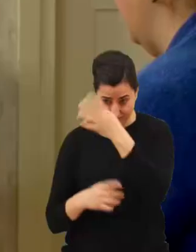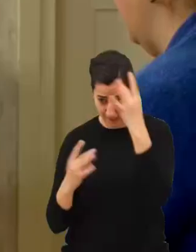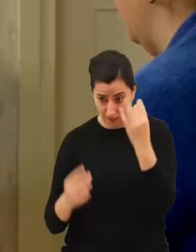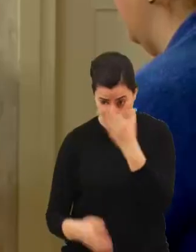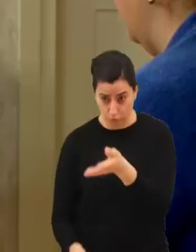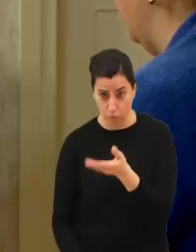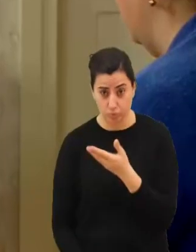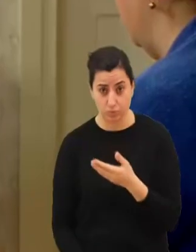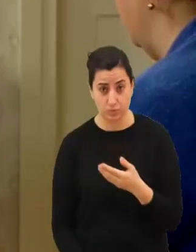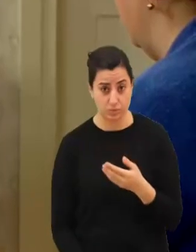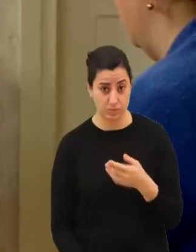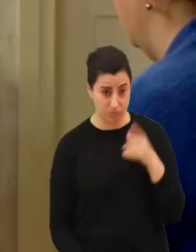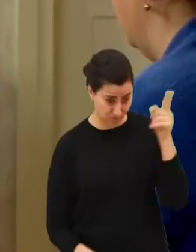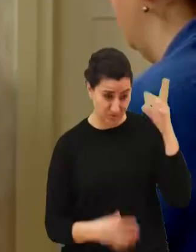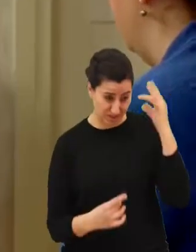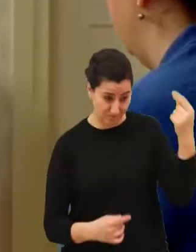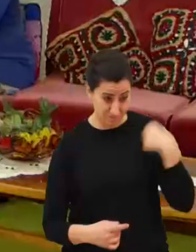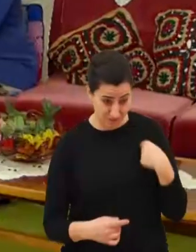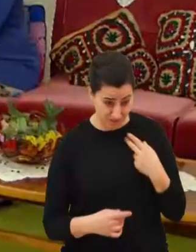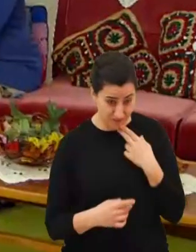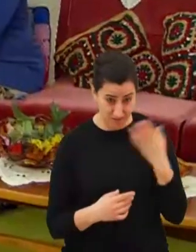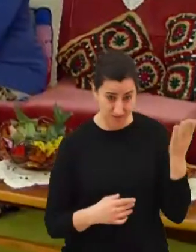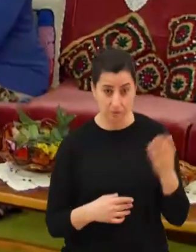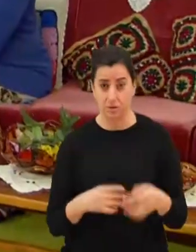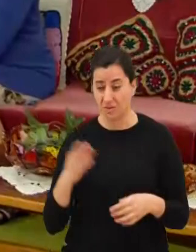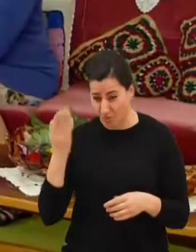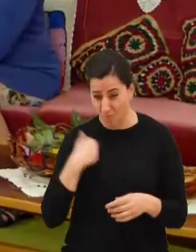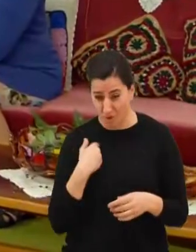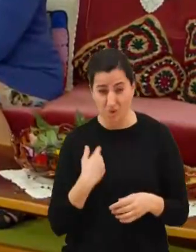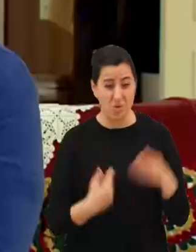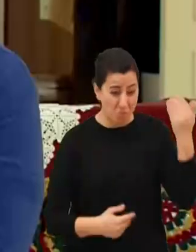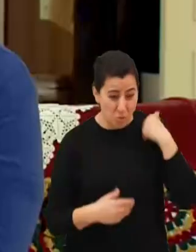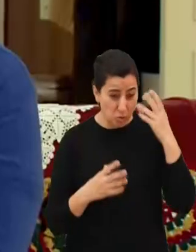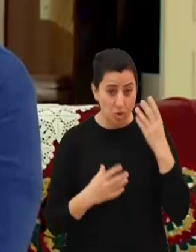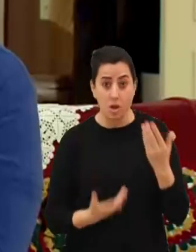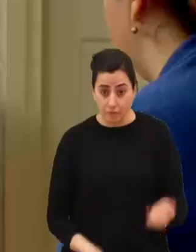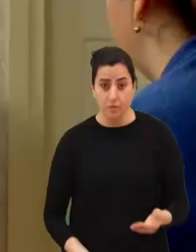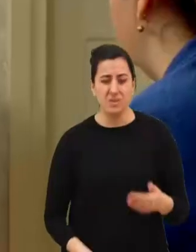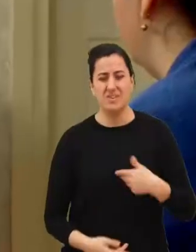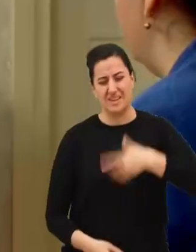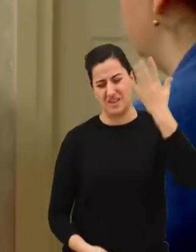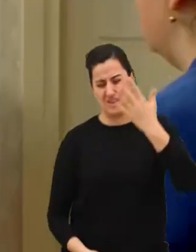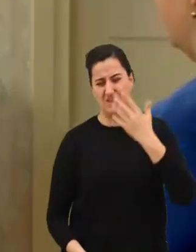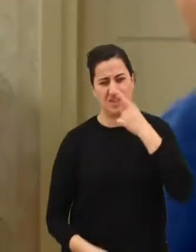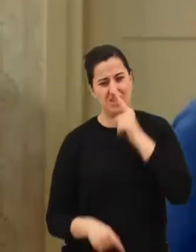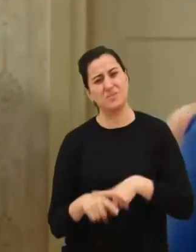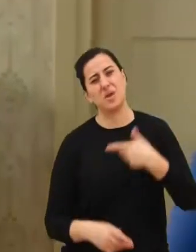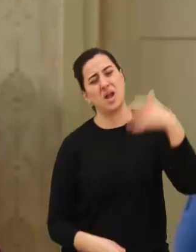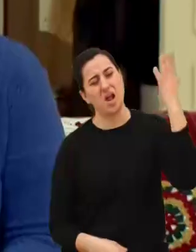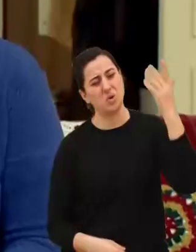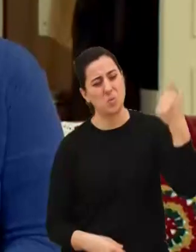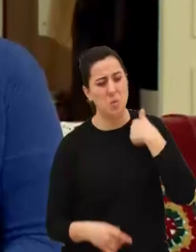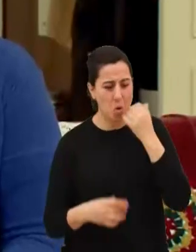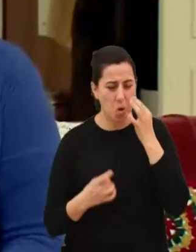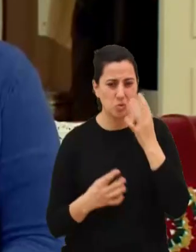Şükriye. O ne değilsin sen? Şükriye değilsin. Evet. O ağlayacak, üzülecek benim için. Evet. Haydi mori bırak. Haydi mori